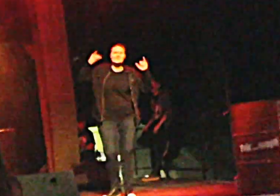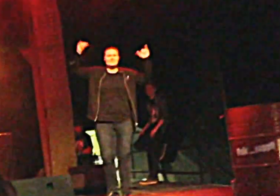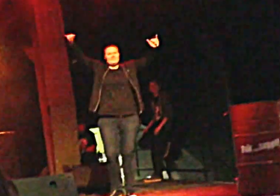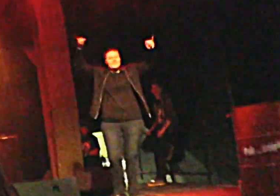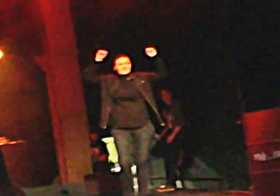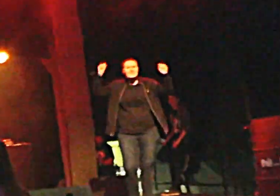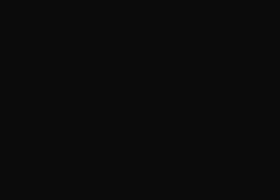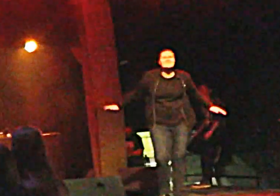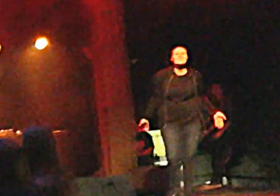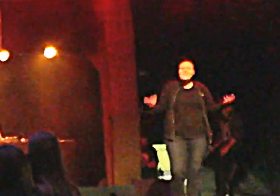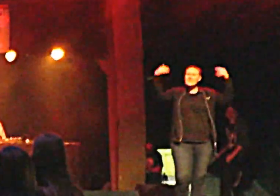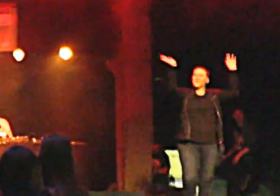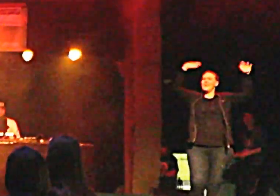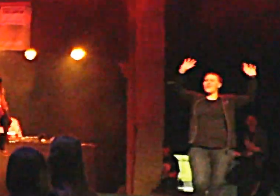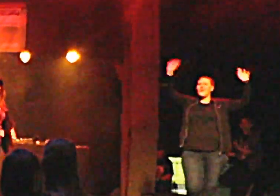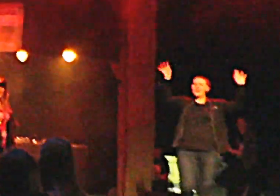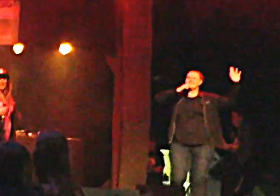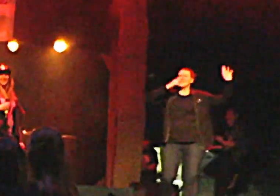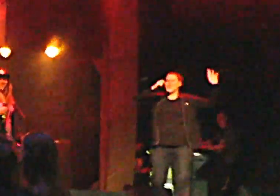Hallo, Essen!